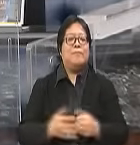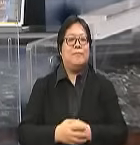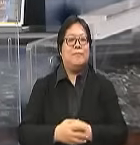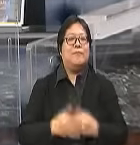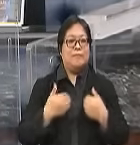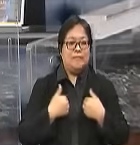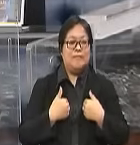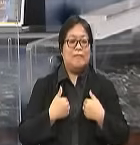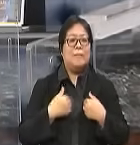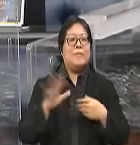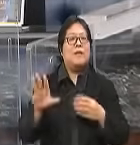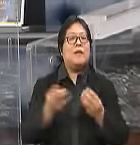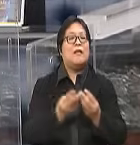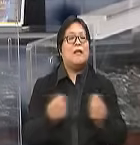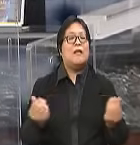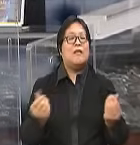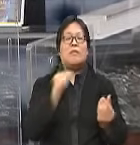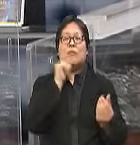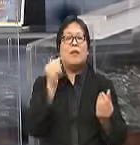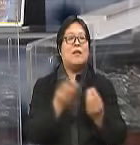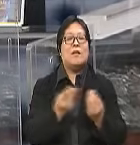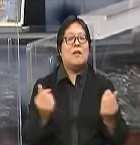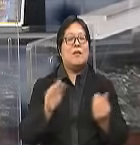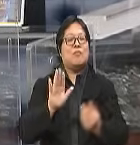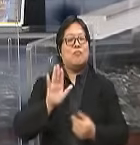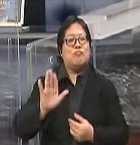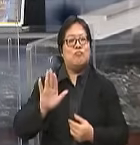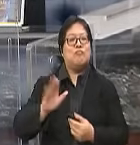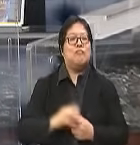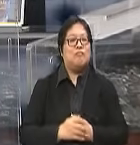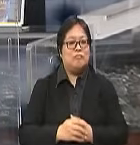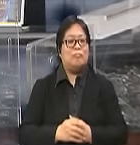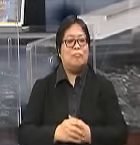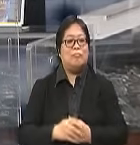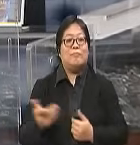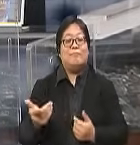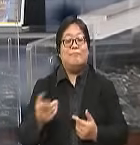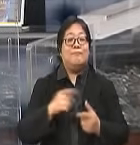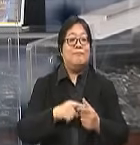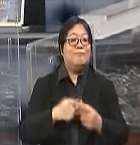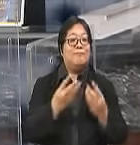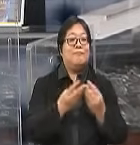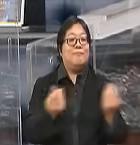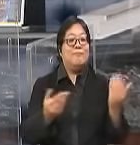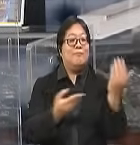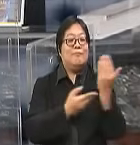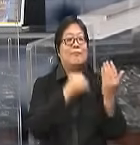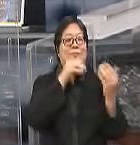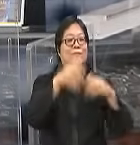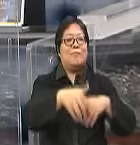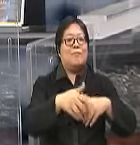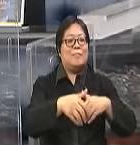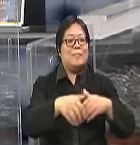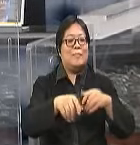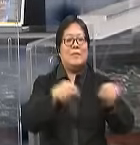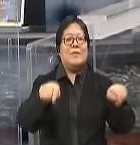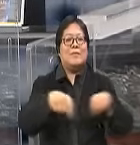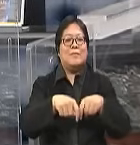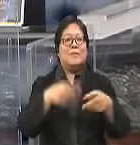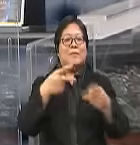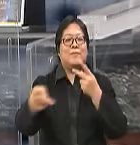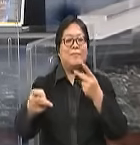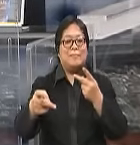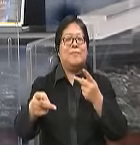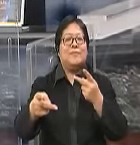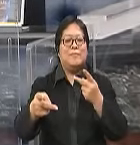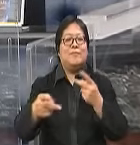Kanada yang tanah mereka bukan tanah hak milik ataupun tanah yang tidak di pesawat yang tidak ditanam di tempat yang betul yang